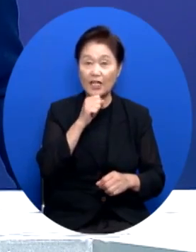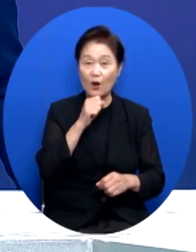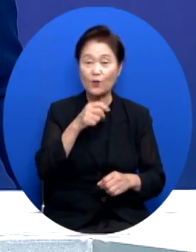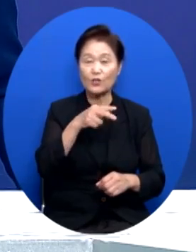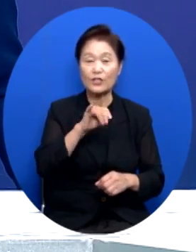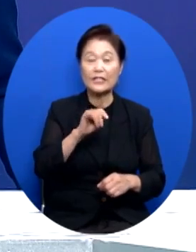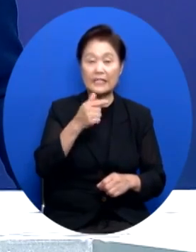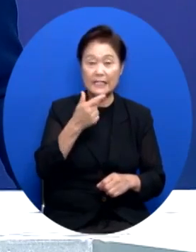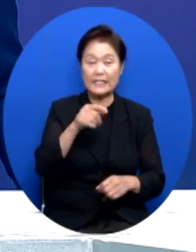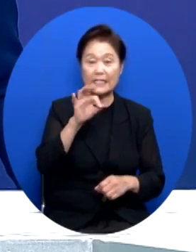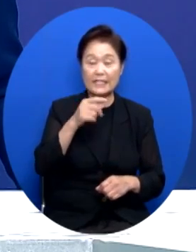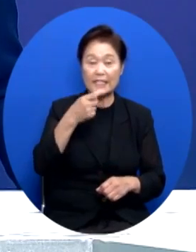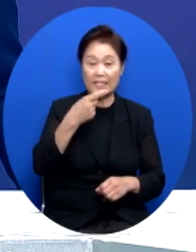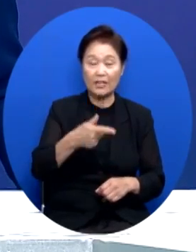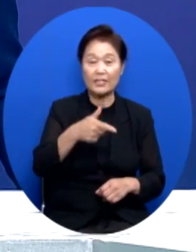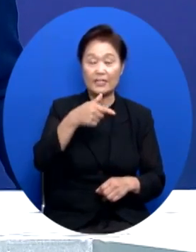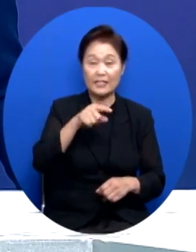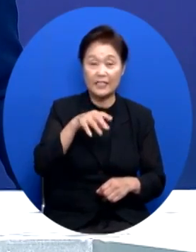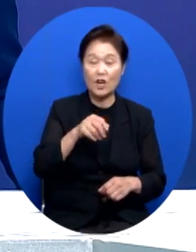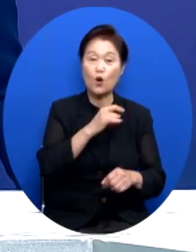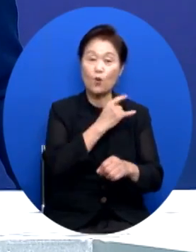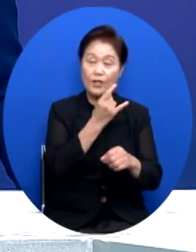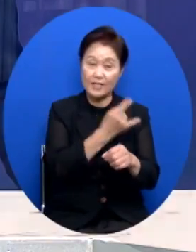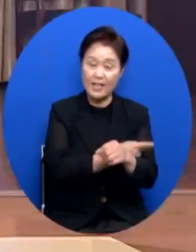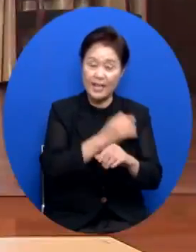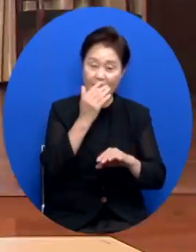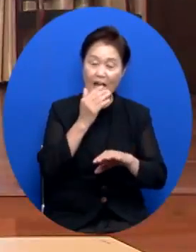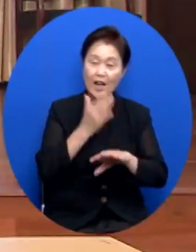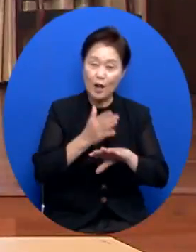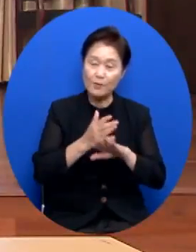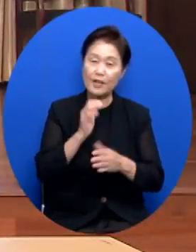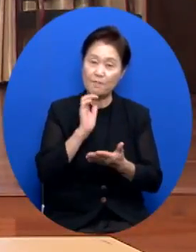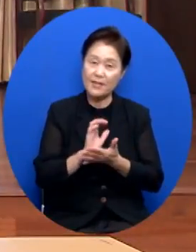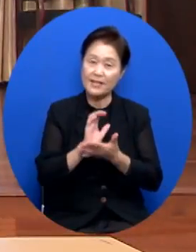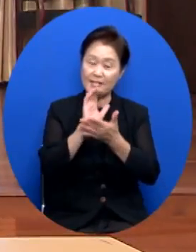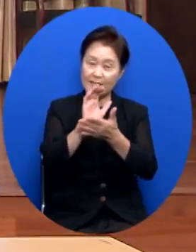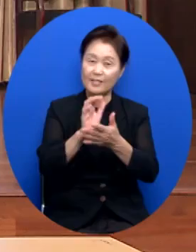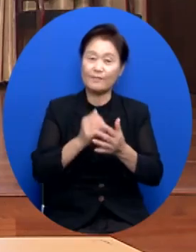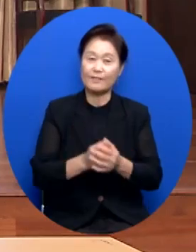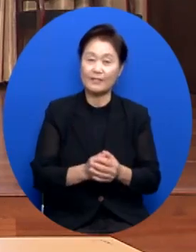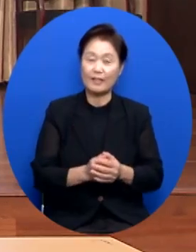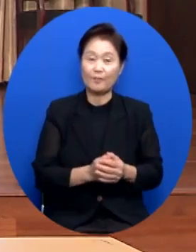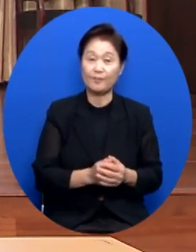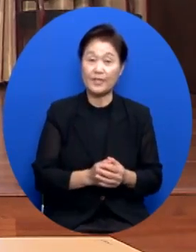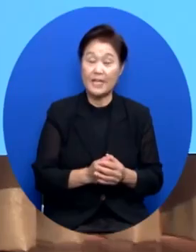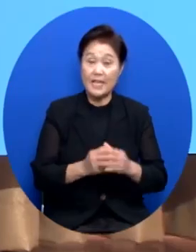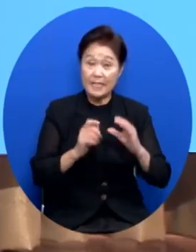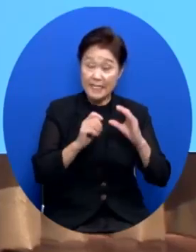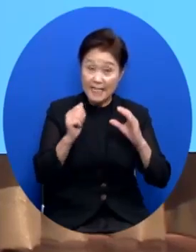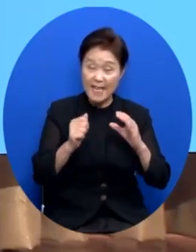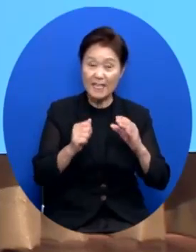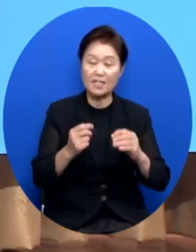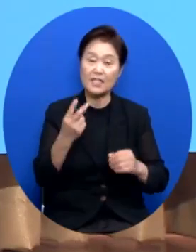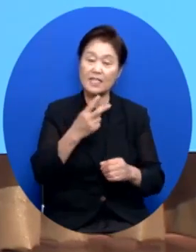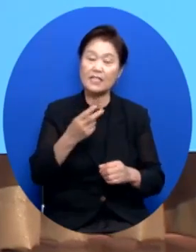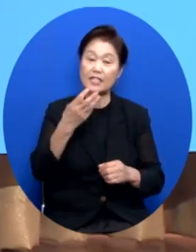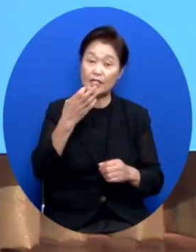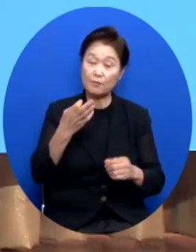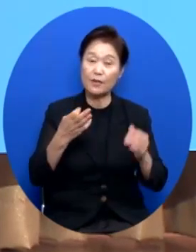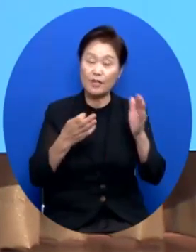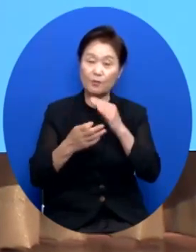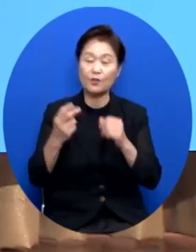신은경 권사에게 감사패를 전달했습니다. CTS는 지난